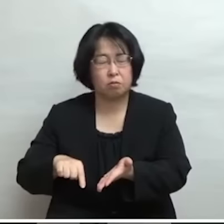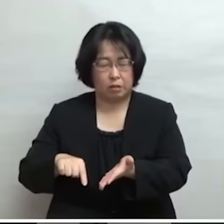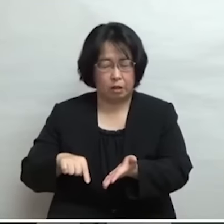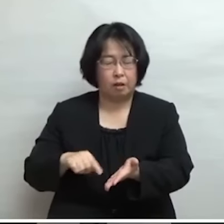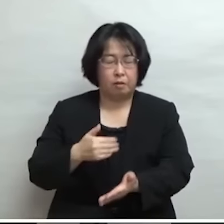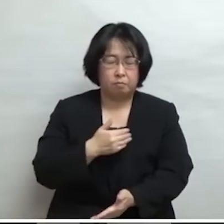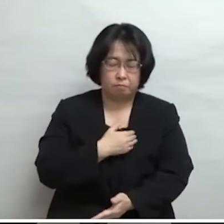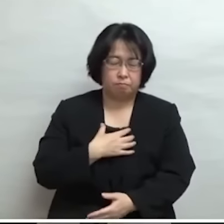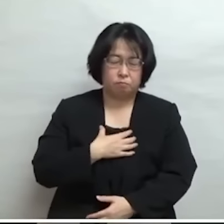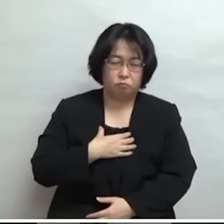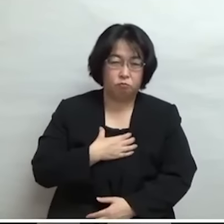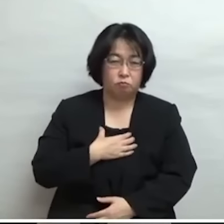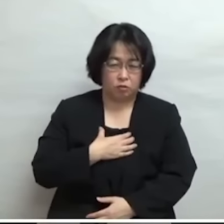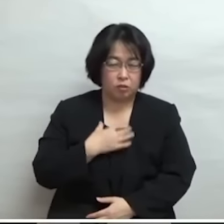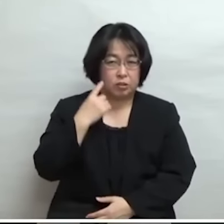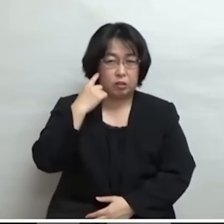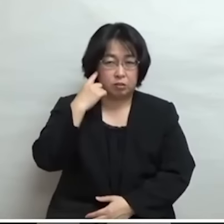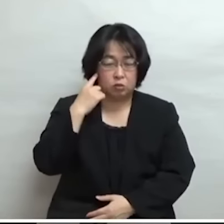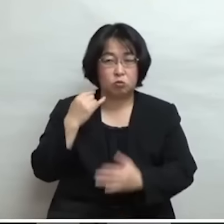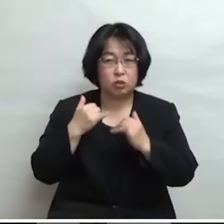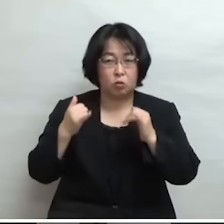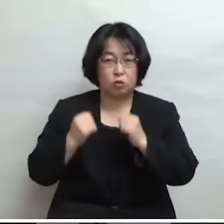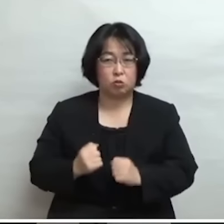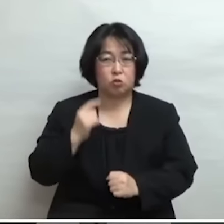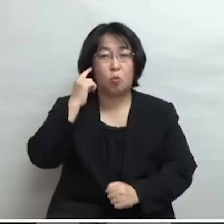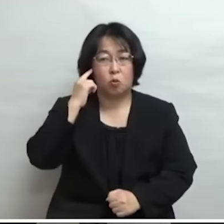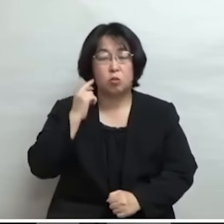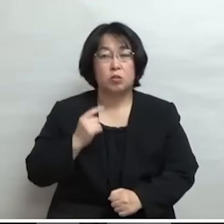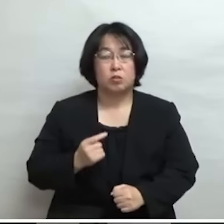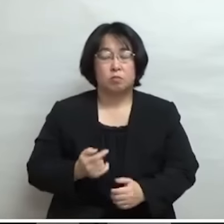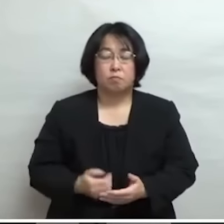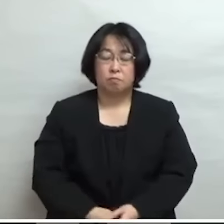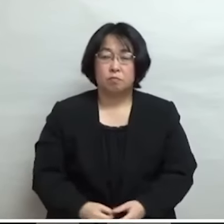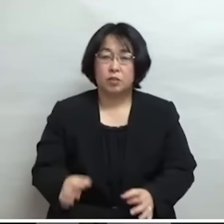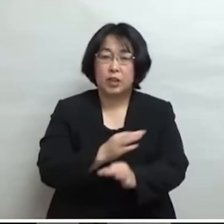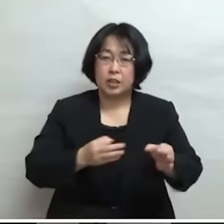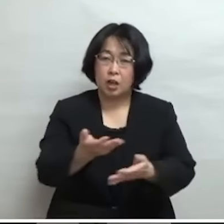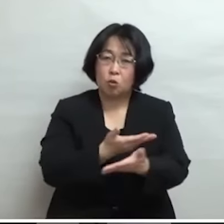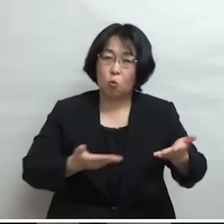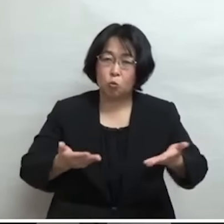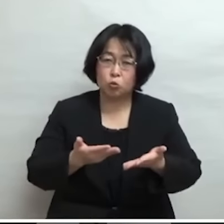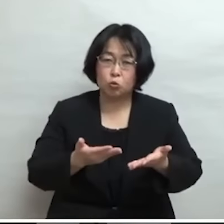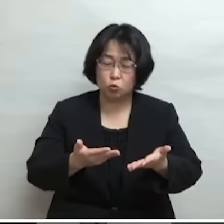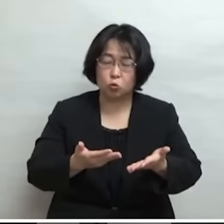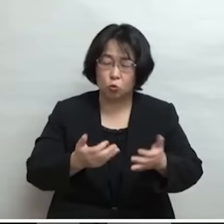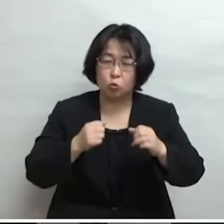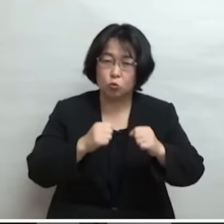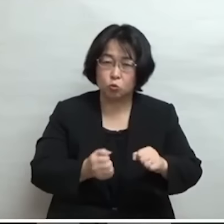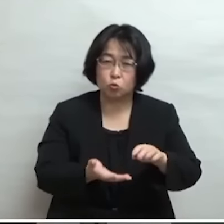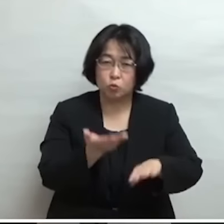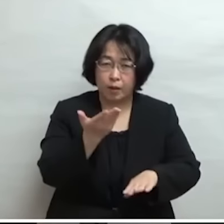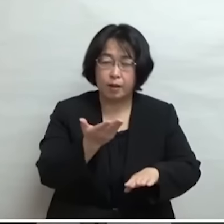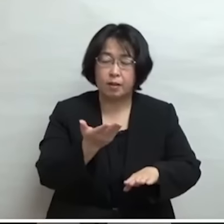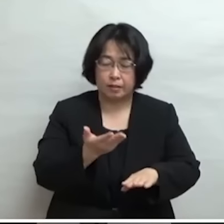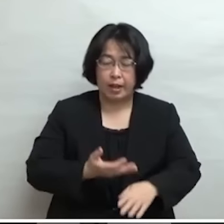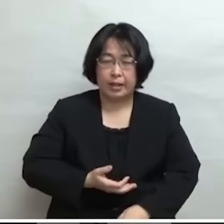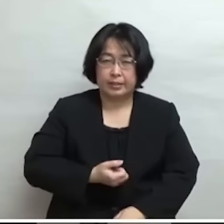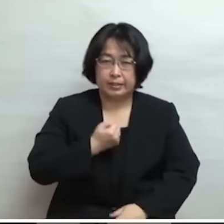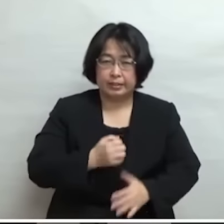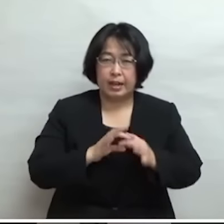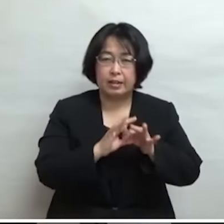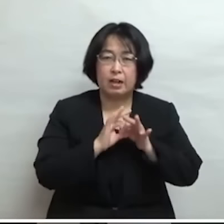思います。で、経済交流を結んでいくにも、信頼関係というのは大切なところかなと感じますし、その一つが、